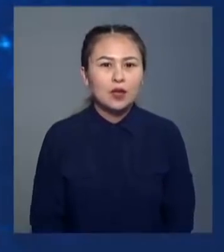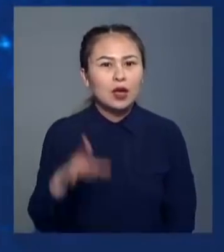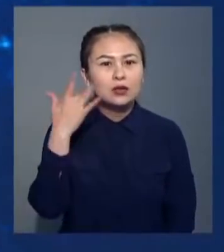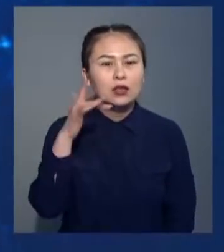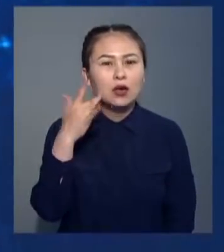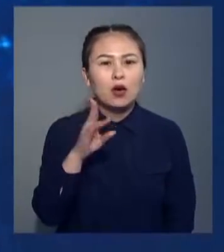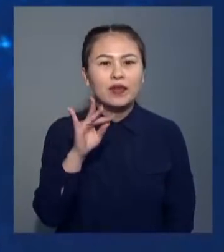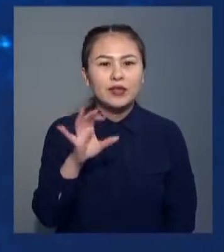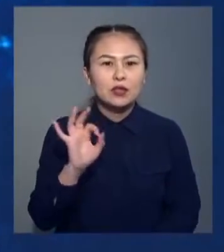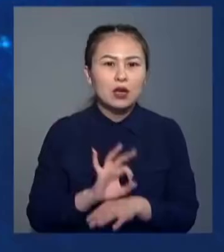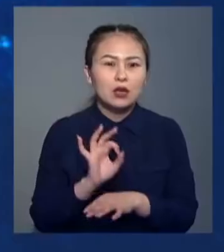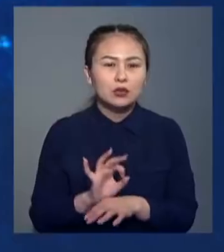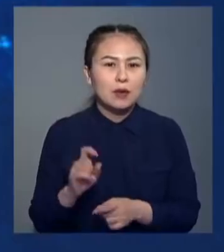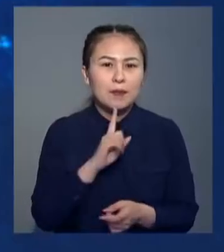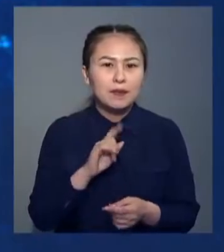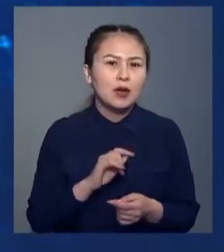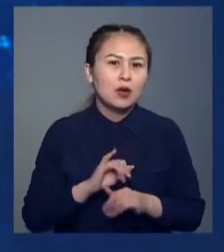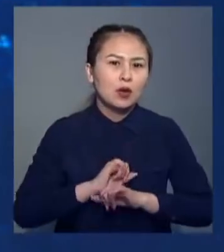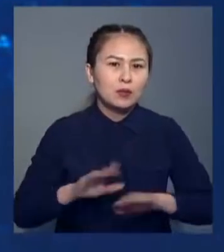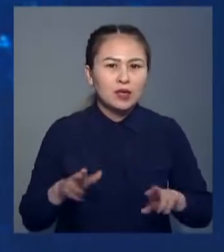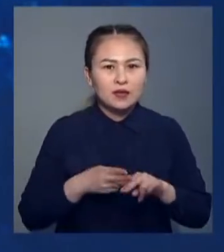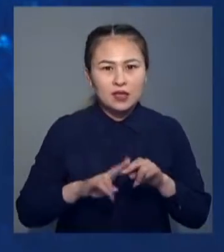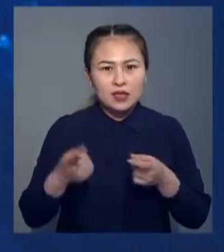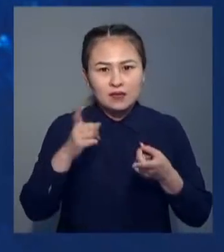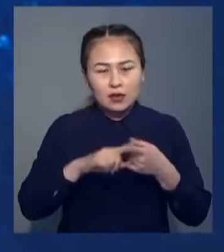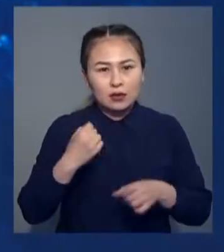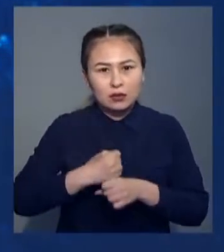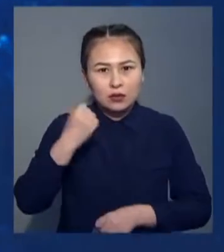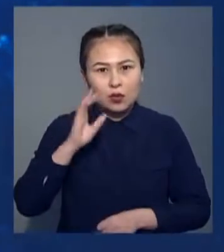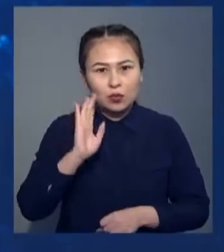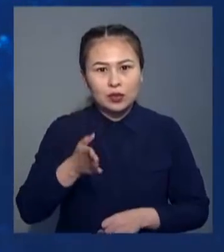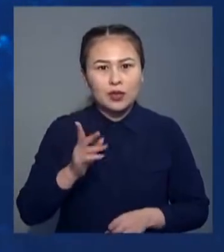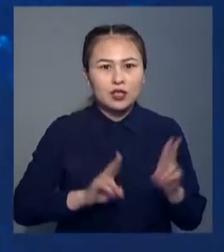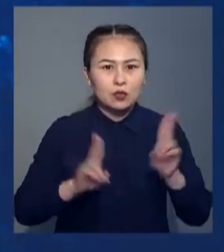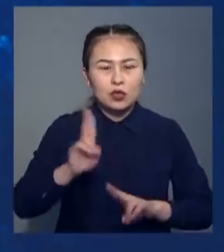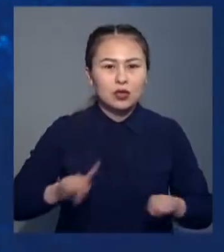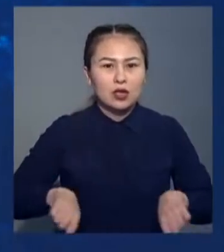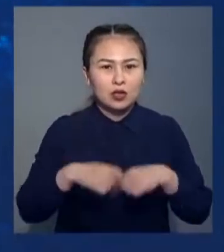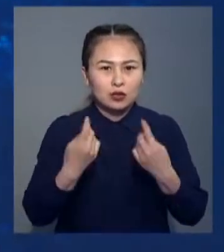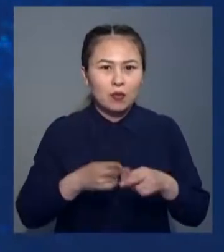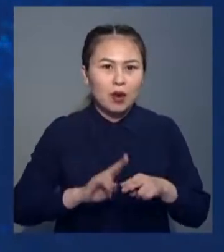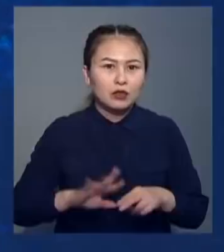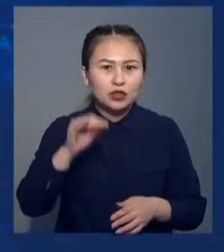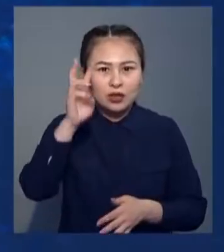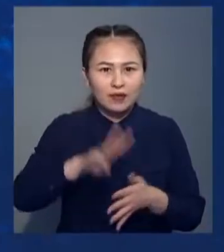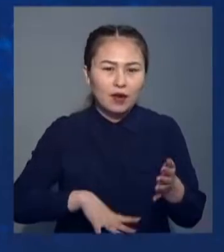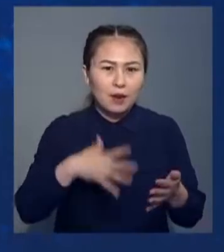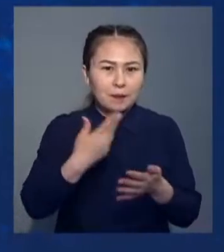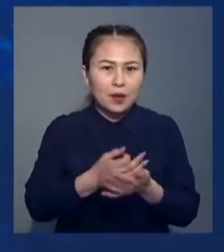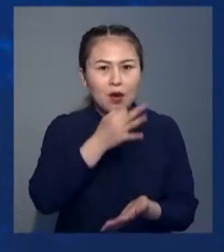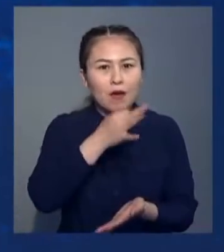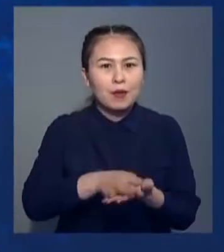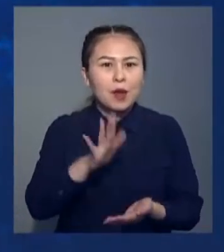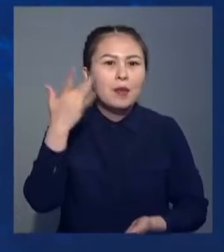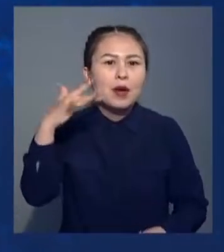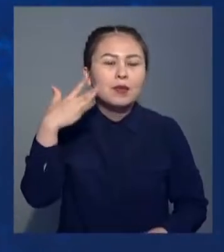Құрама Штаттарында коронавирустың таралуына байланысты билік қатаң шараларды қолға алуда. Ережені бұзғандар айыппұл төлеп, жауапкершілікке